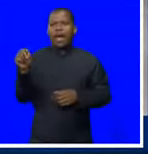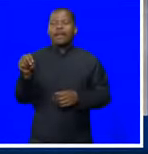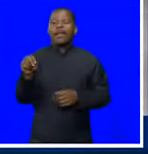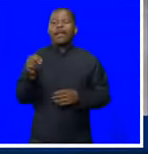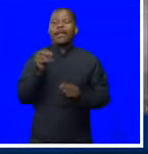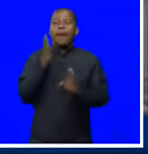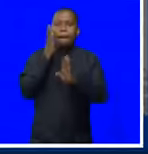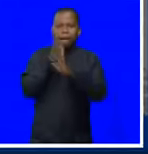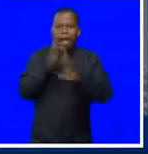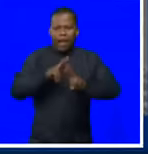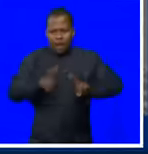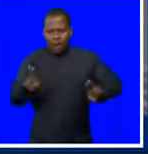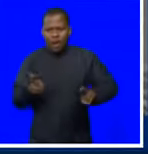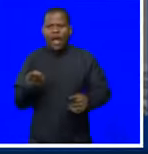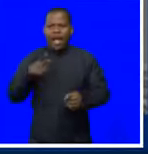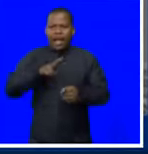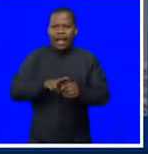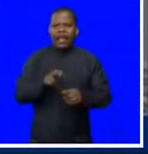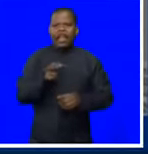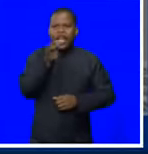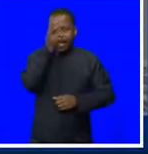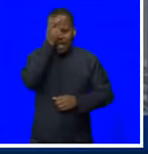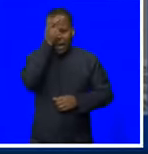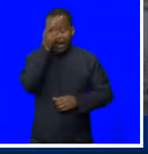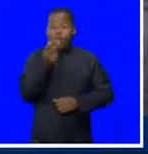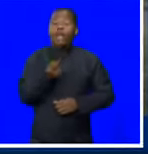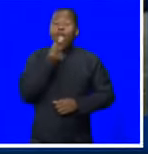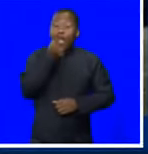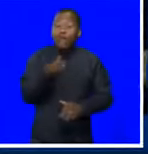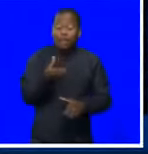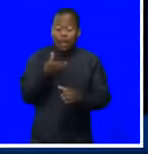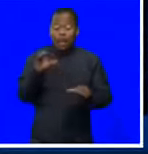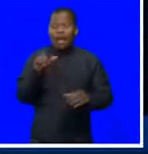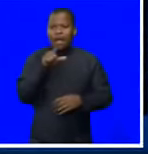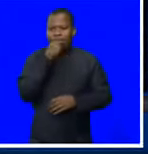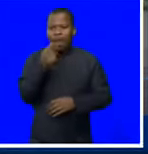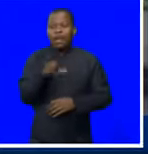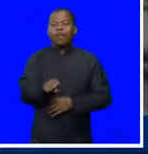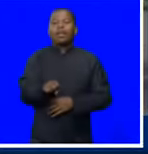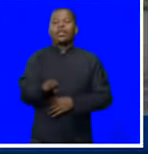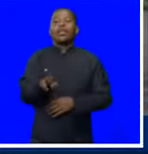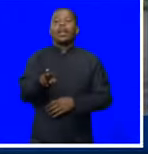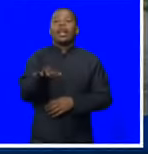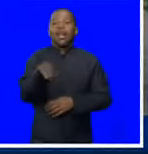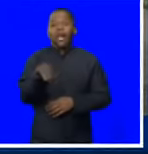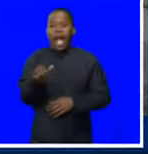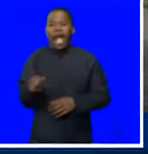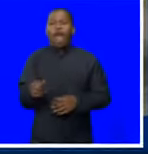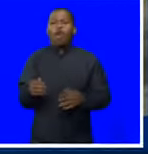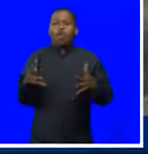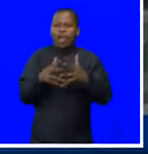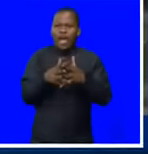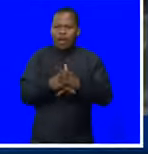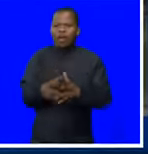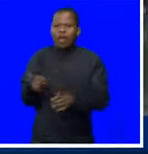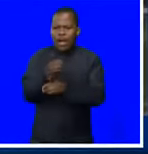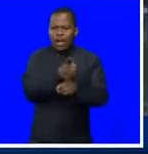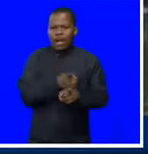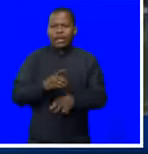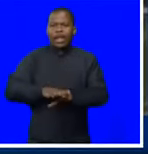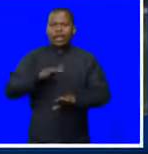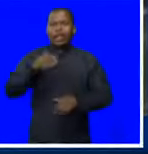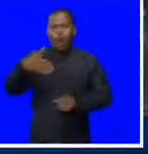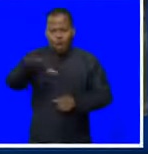Kanti-ke nayo iTurkey ithi yayifuna Tindzaba yaseSyria ukuthi itekwe kabanti kulomhlangano walabo mengameli